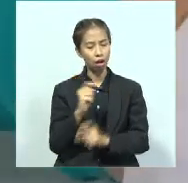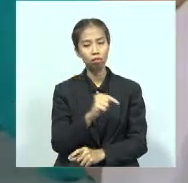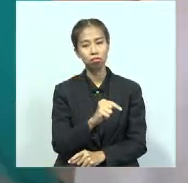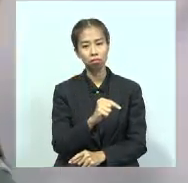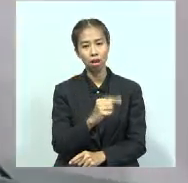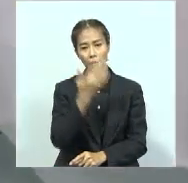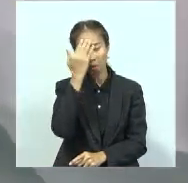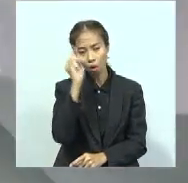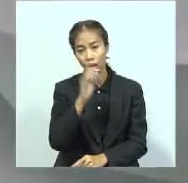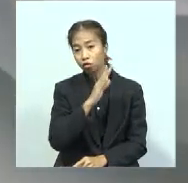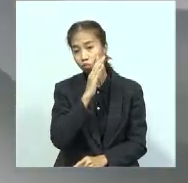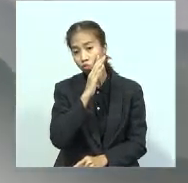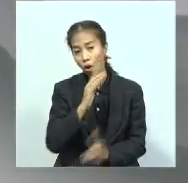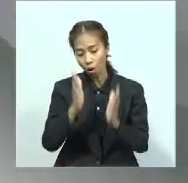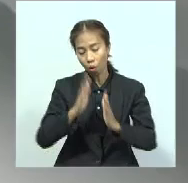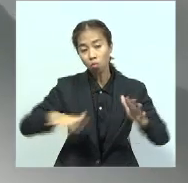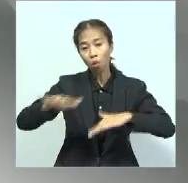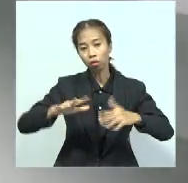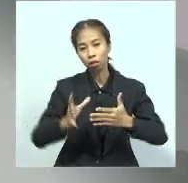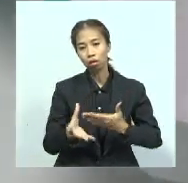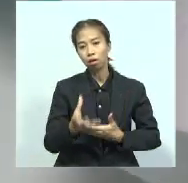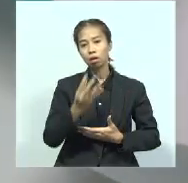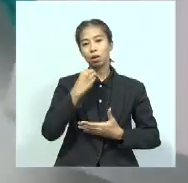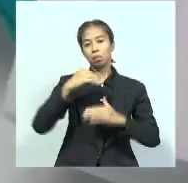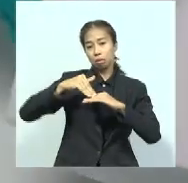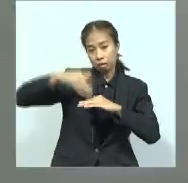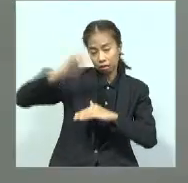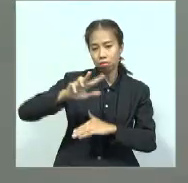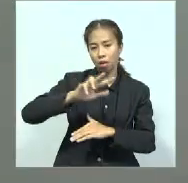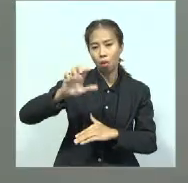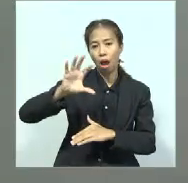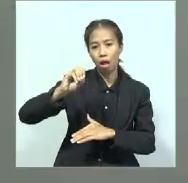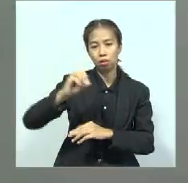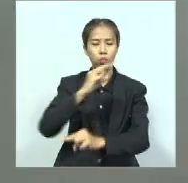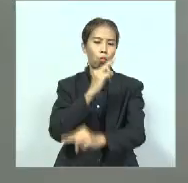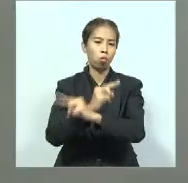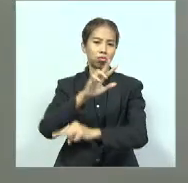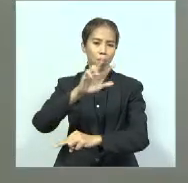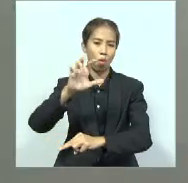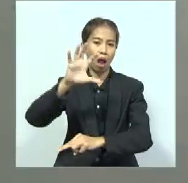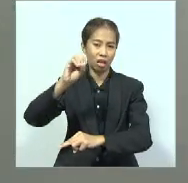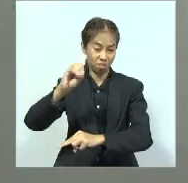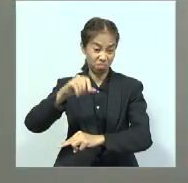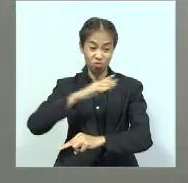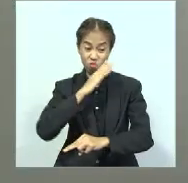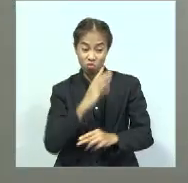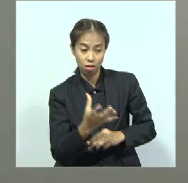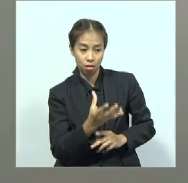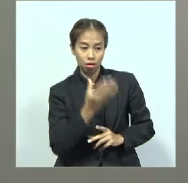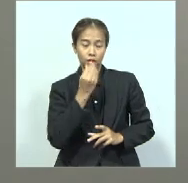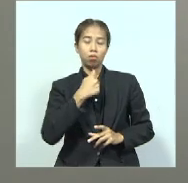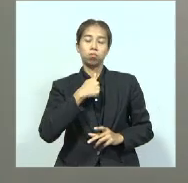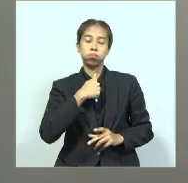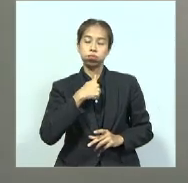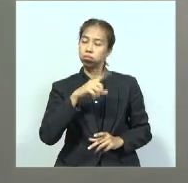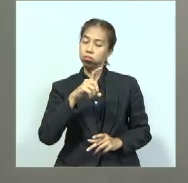าปริมาณที่คนทั่วไปควรจะรับเนี่ย350เท่าแล้วนี่คือขนาดอย่างวันก่อนเนี่ยอาจารย์ออสล